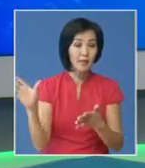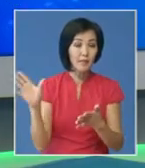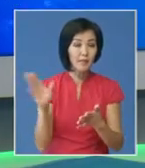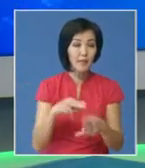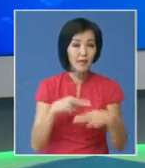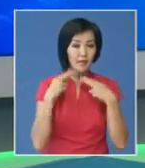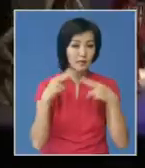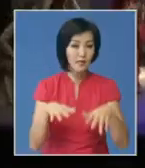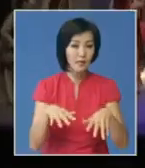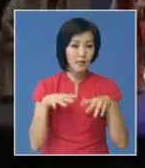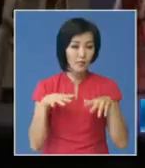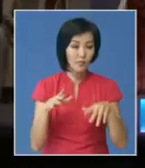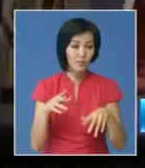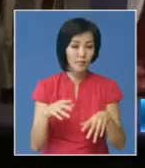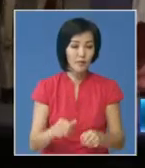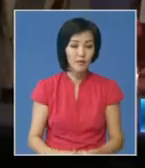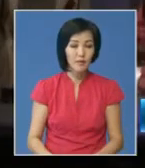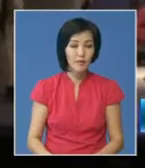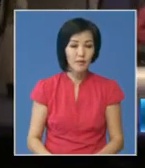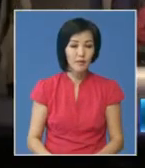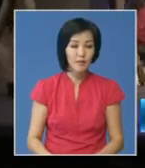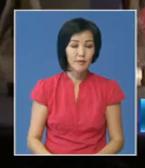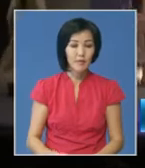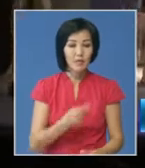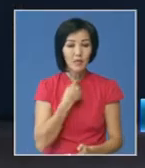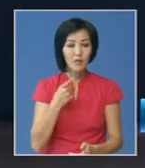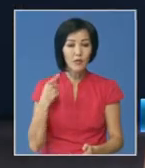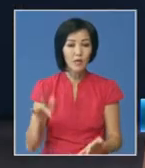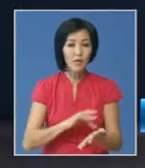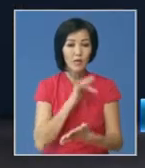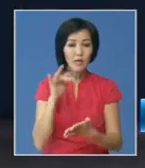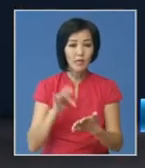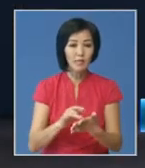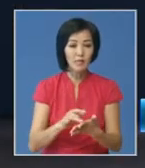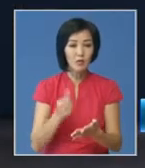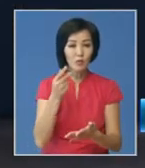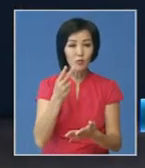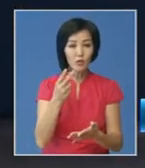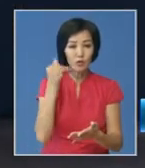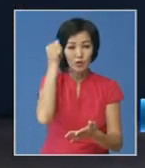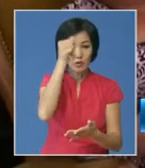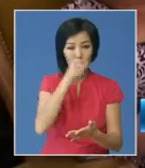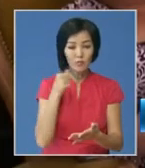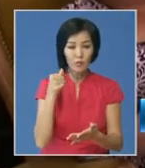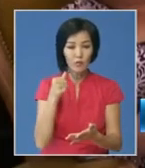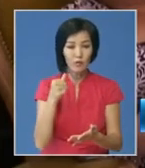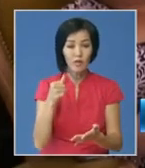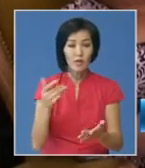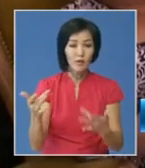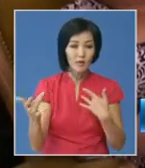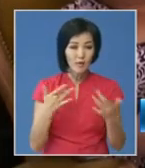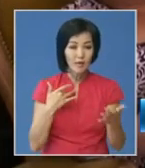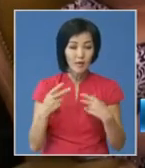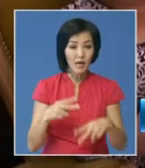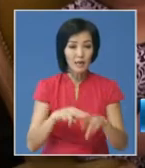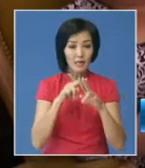қойды. «Ілияс» драмасы Талдықорған сахнасынан 3 жылдан бері түспей келеді. Ал оны Астана көрермендері бірінші рет көріп